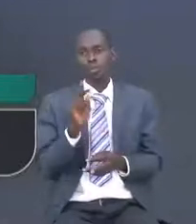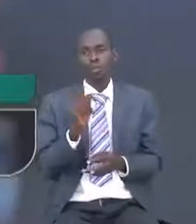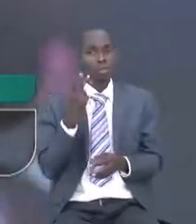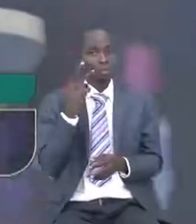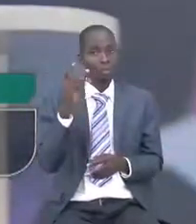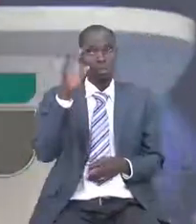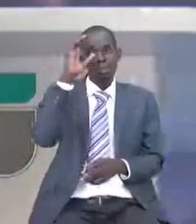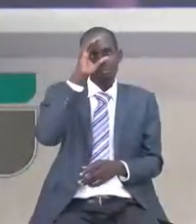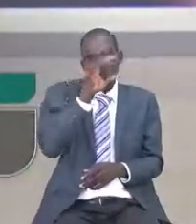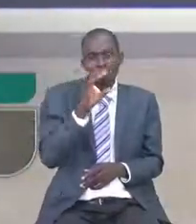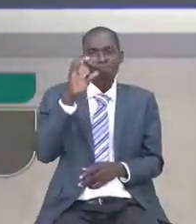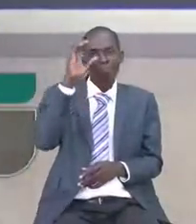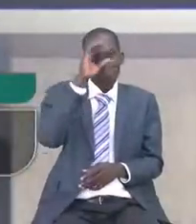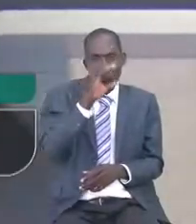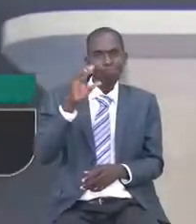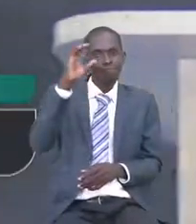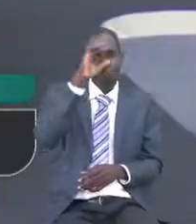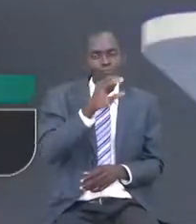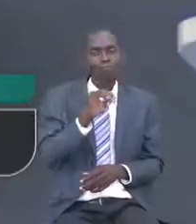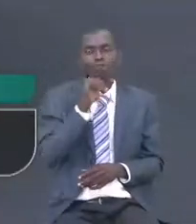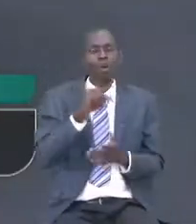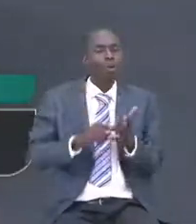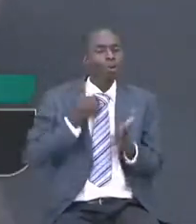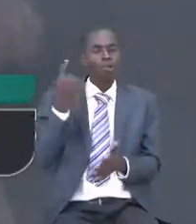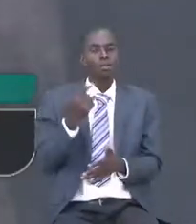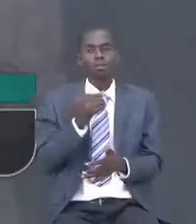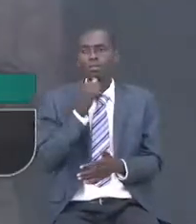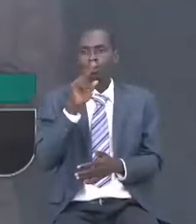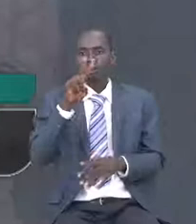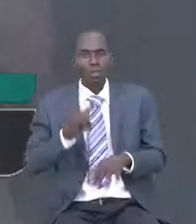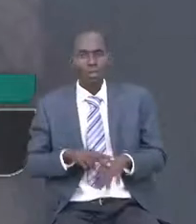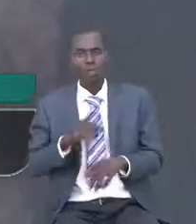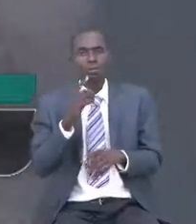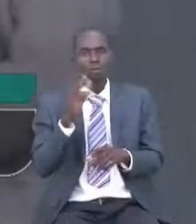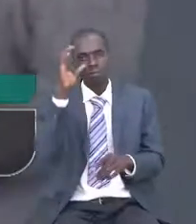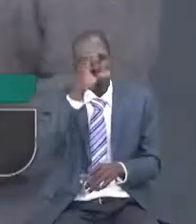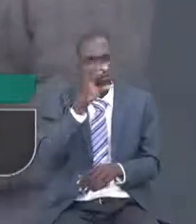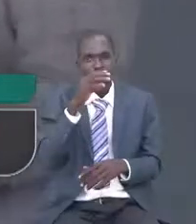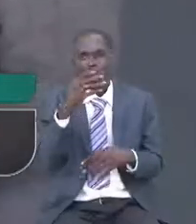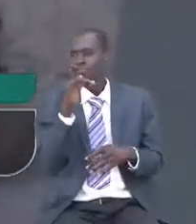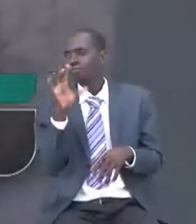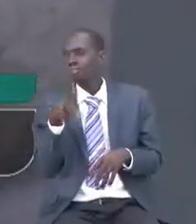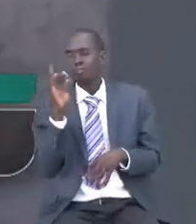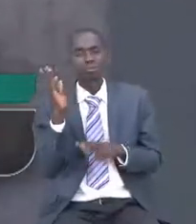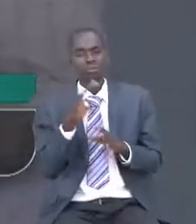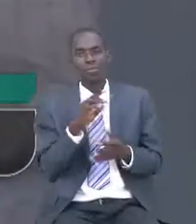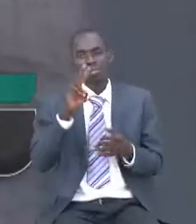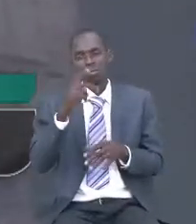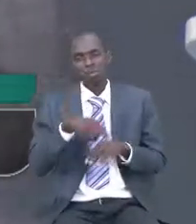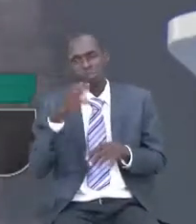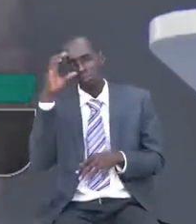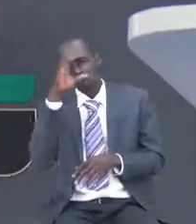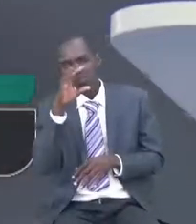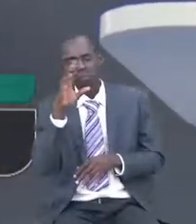cherché, qu'il s'est arrêté. Il cherche toujours, il vise toujours. Il arrive au niveau premier, il continue à viser. Et ça te